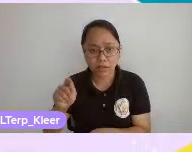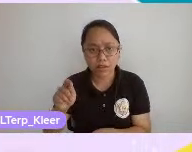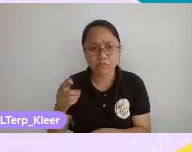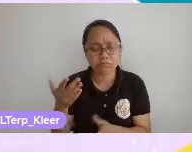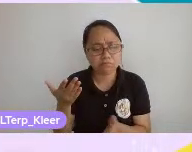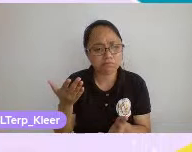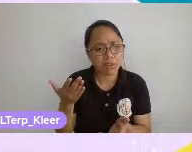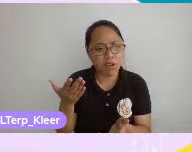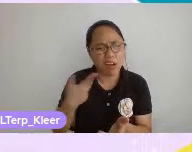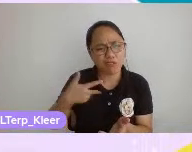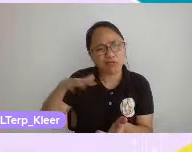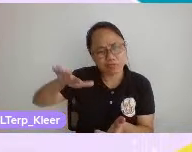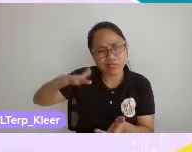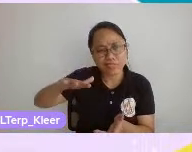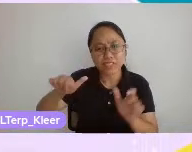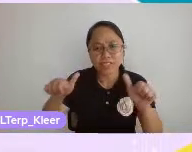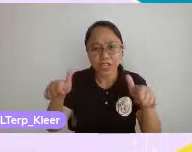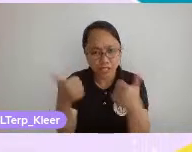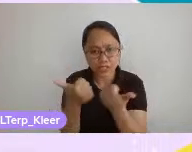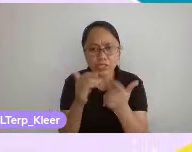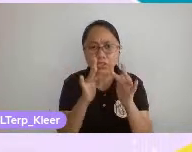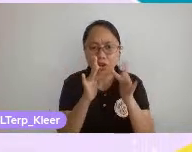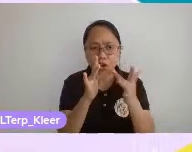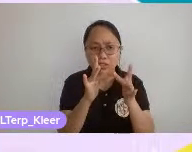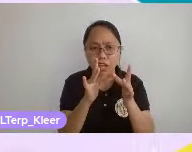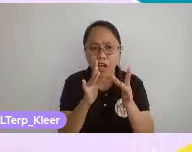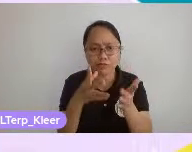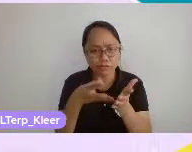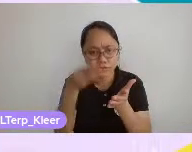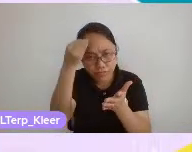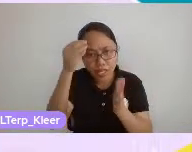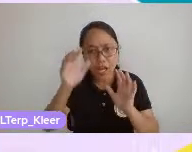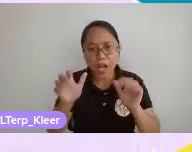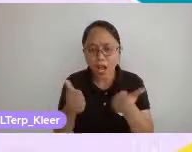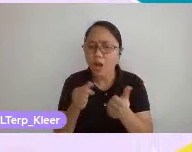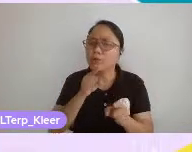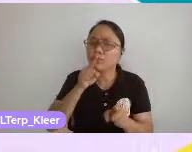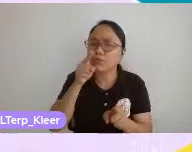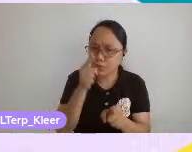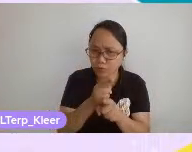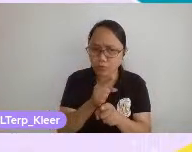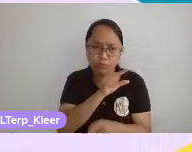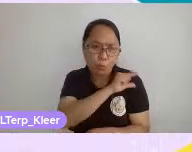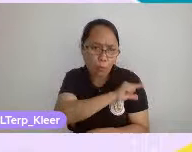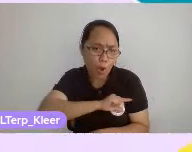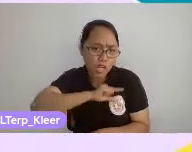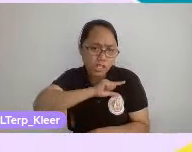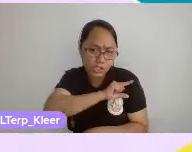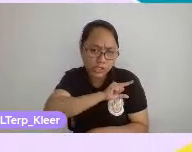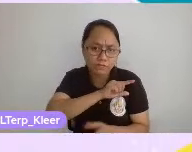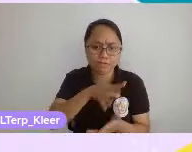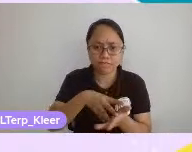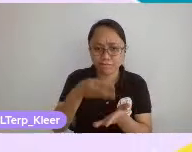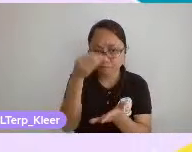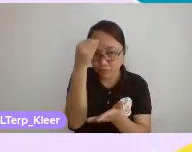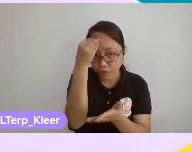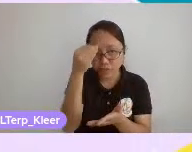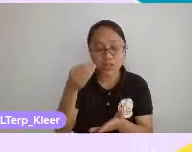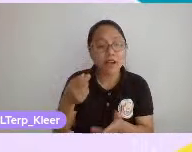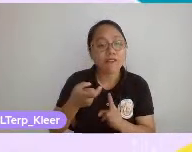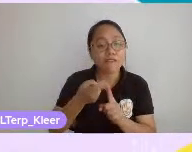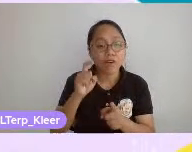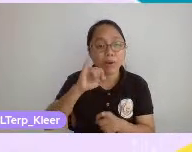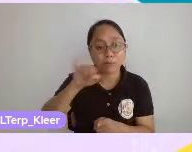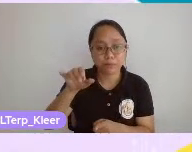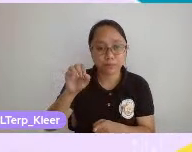online yung learning. How can we ensure the quality po? This is from Jan Arevalo po. And I think po ito ay para kay